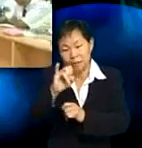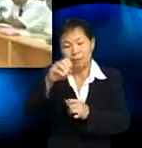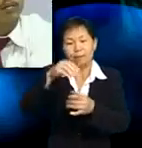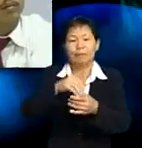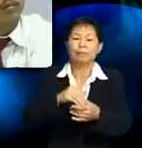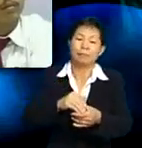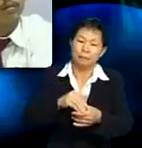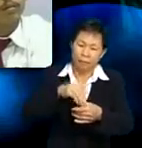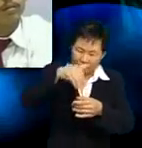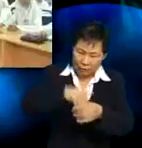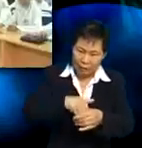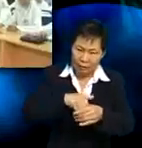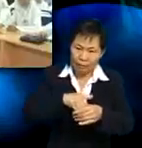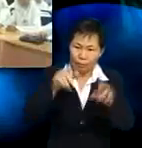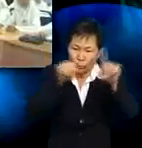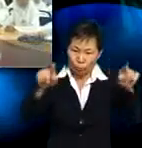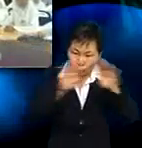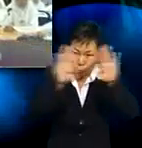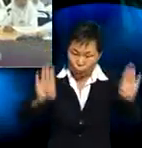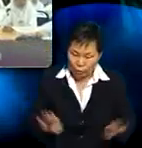saya berikan tadi